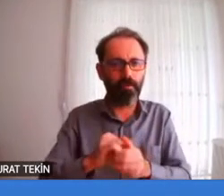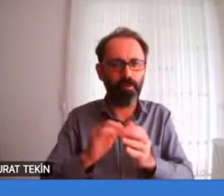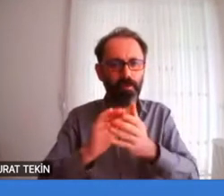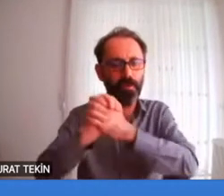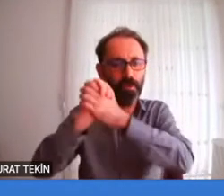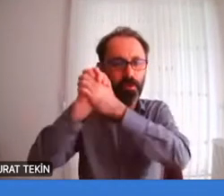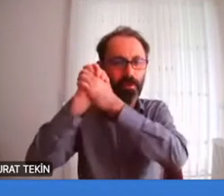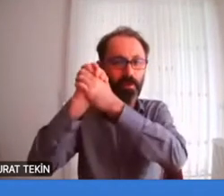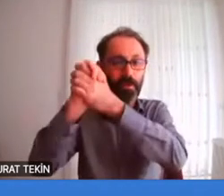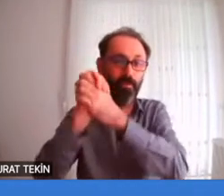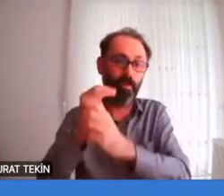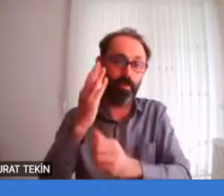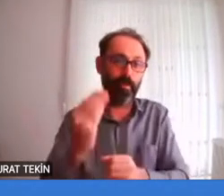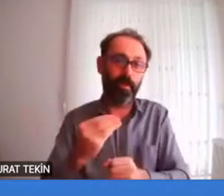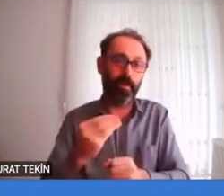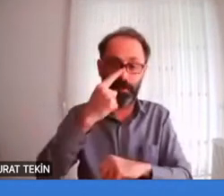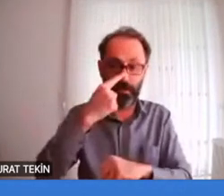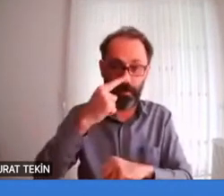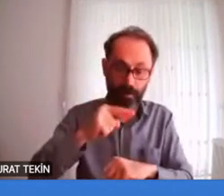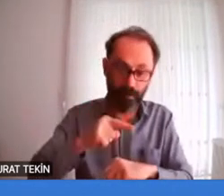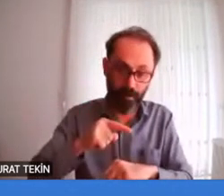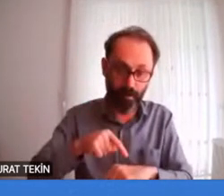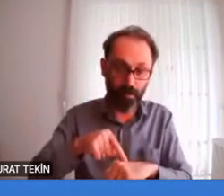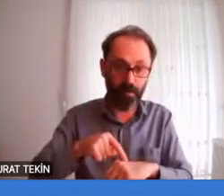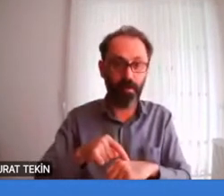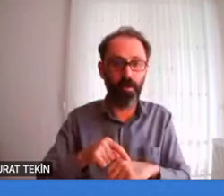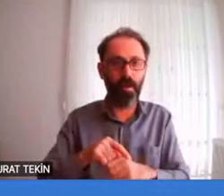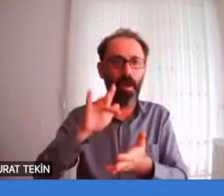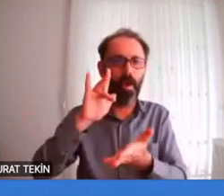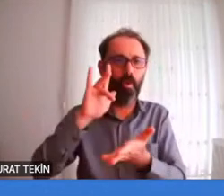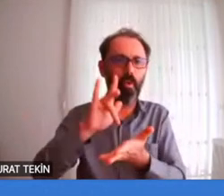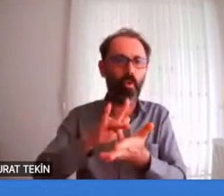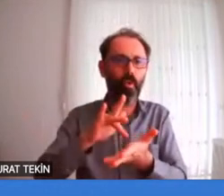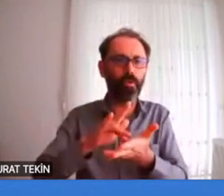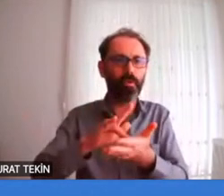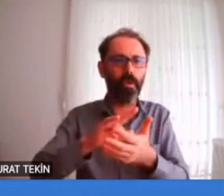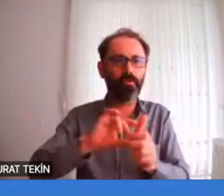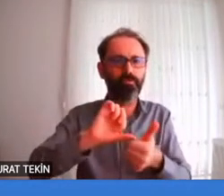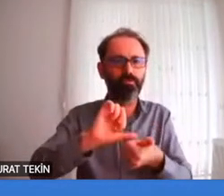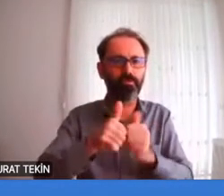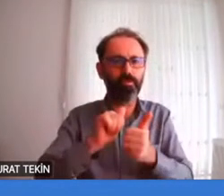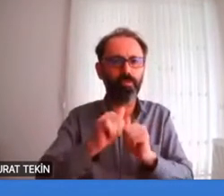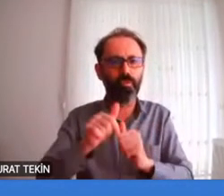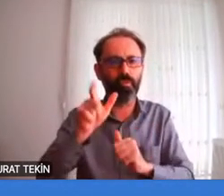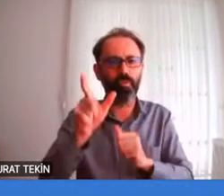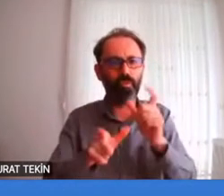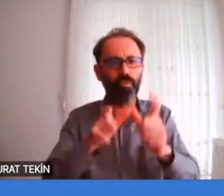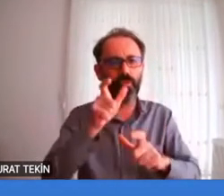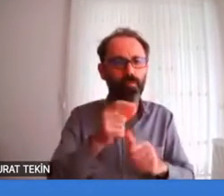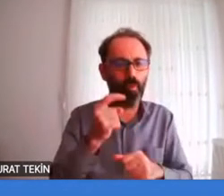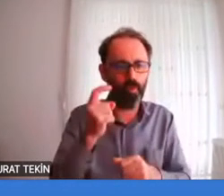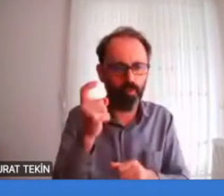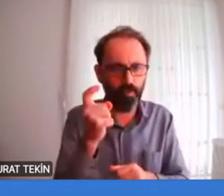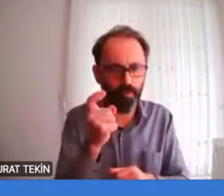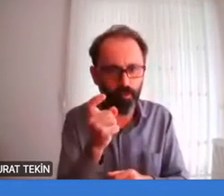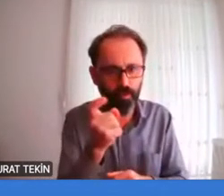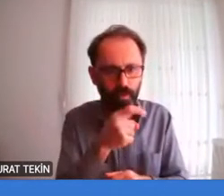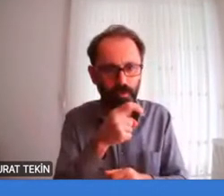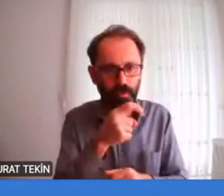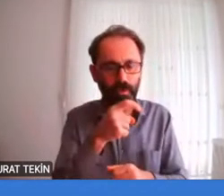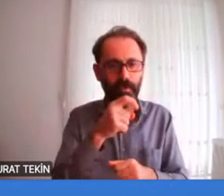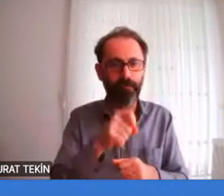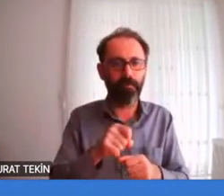yoktu. Dünyanın en iyi iki tane orta oyuncusu oldu artık bu süreçte. Kenar oyuncumuzun bir tanesi yoktu.